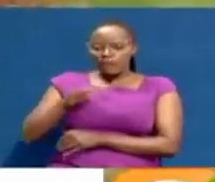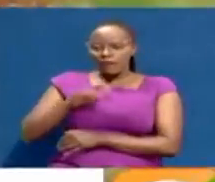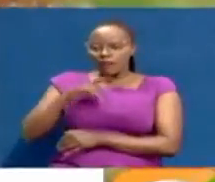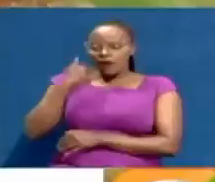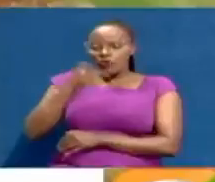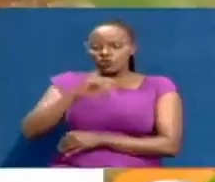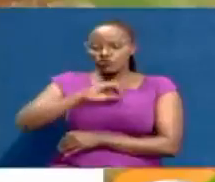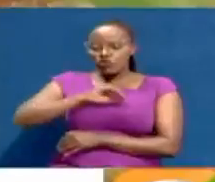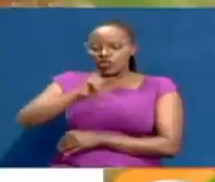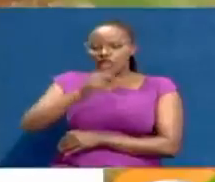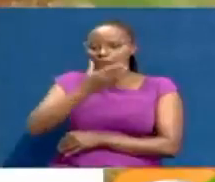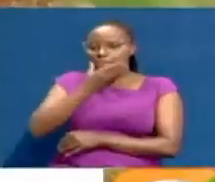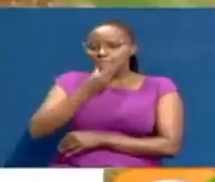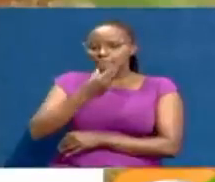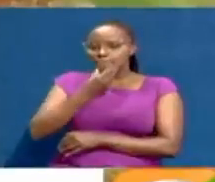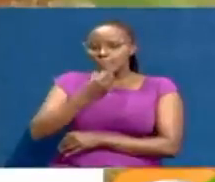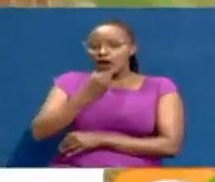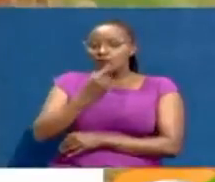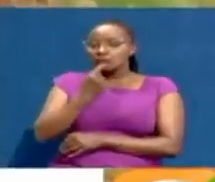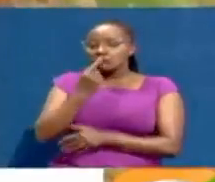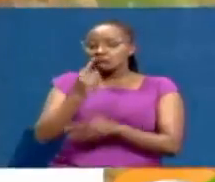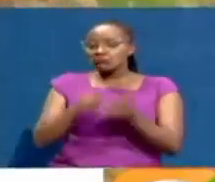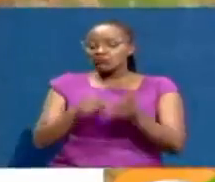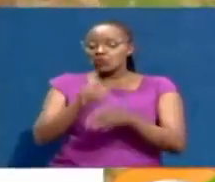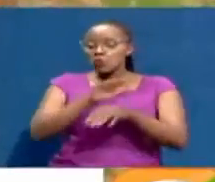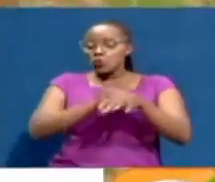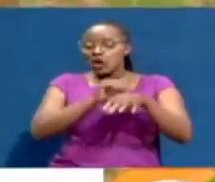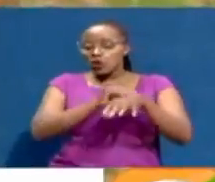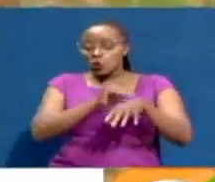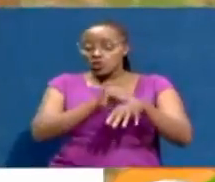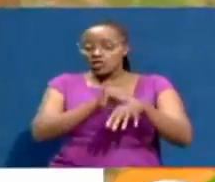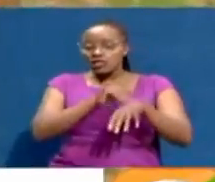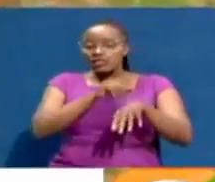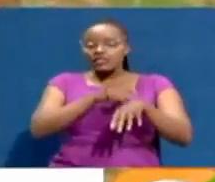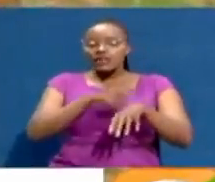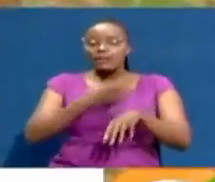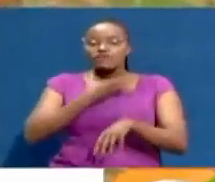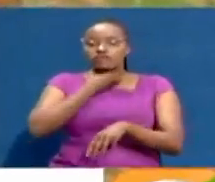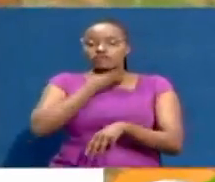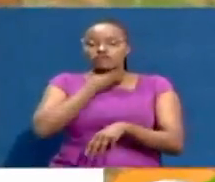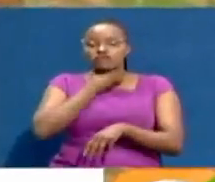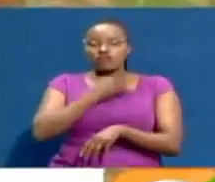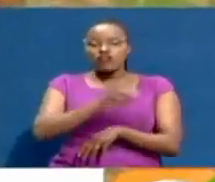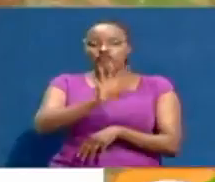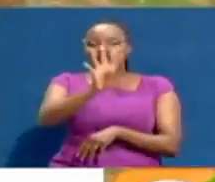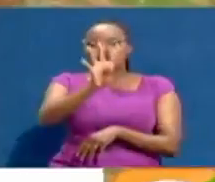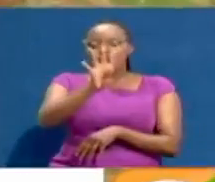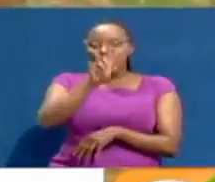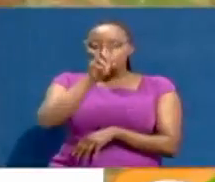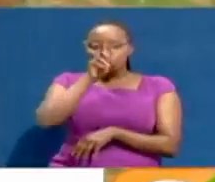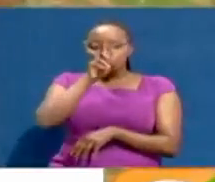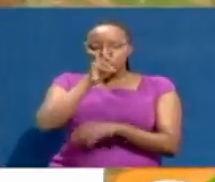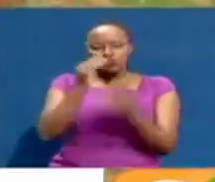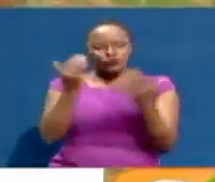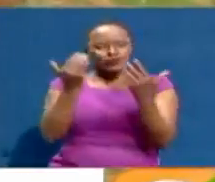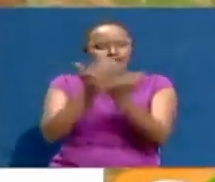mwenye hiyo mume alisema waliitwa wakati hata amenyoga hata kukua ine usiku.